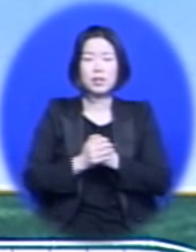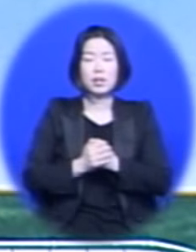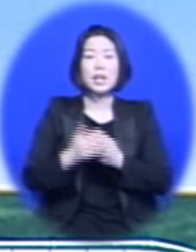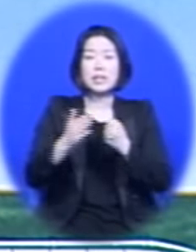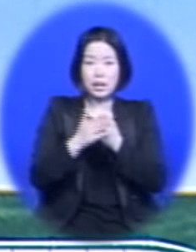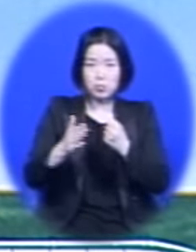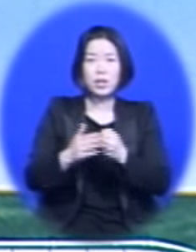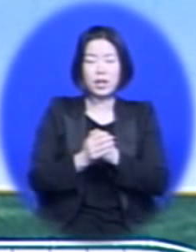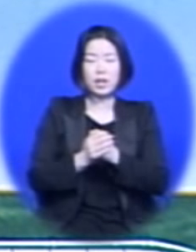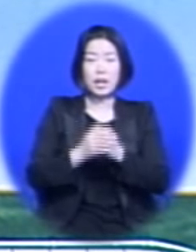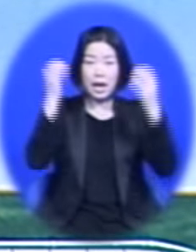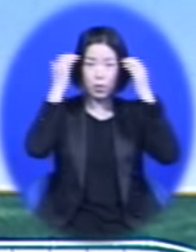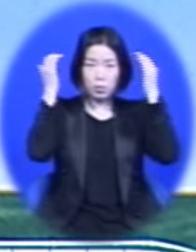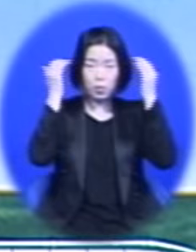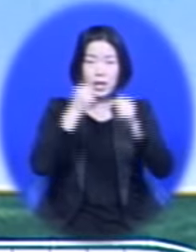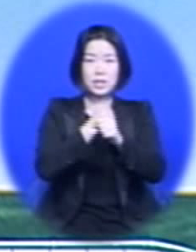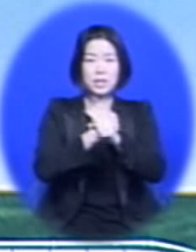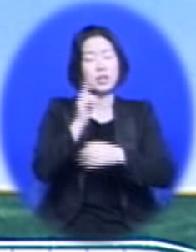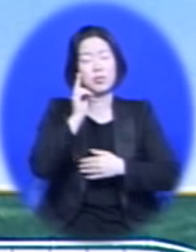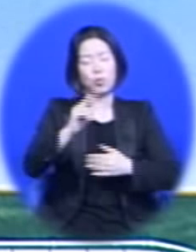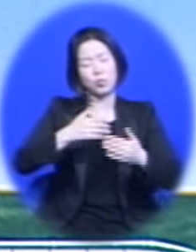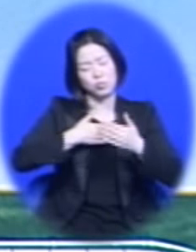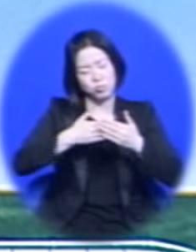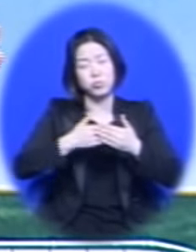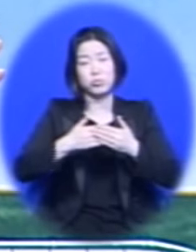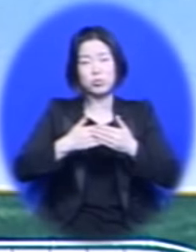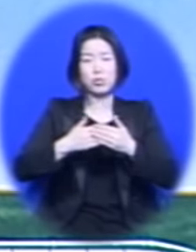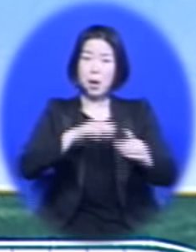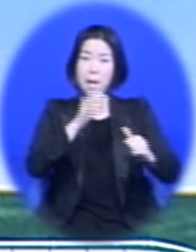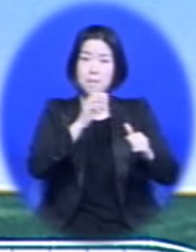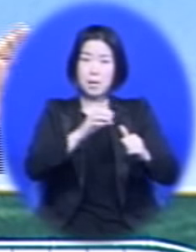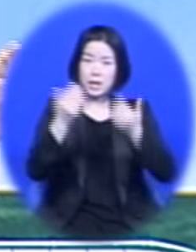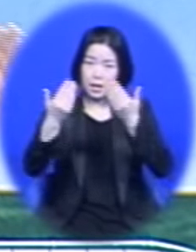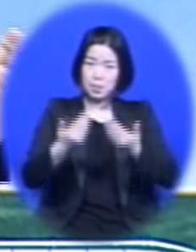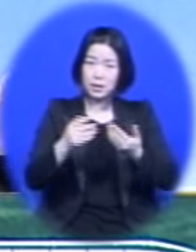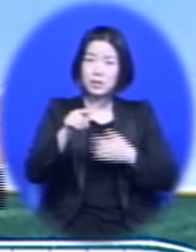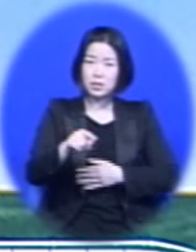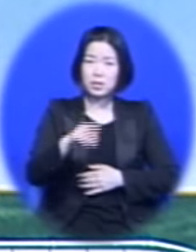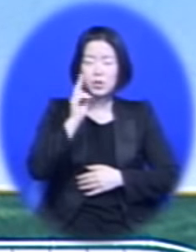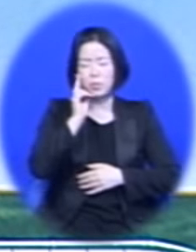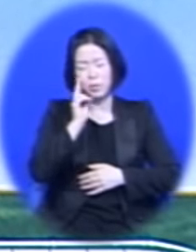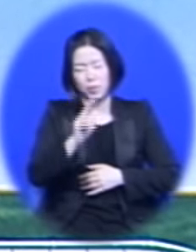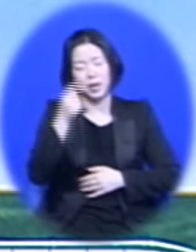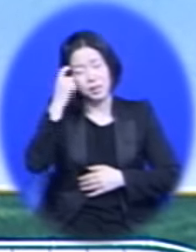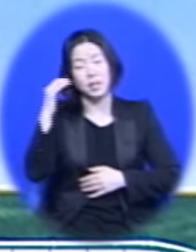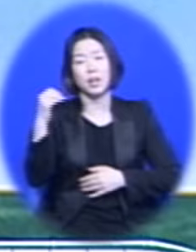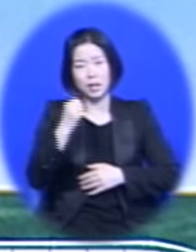그러므로 고난이 너무 무섭고 박해를 받는다는 게 너무 끔찍하게 생각되시는